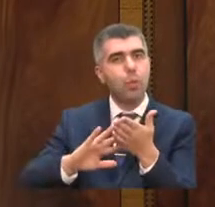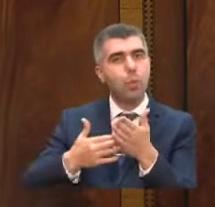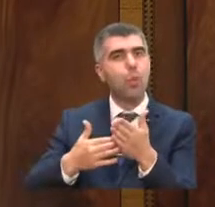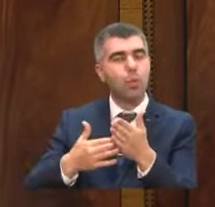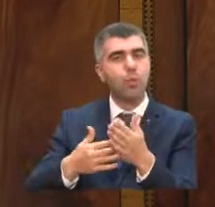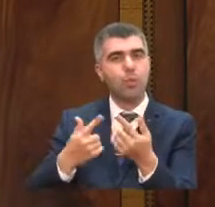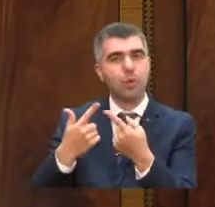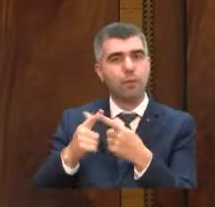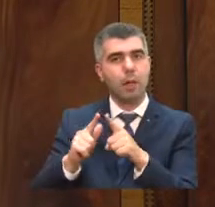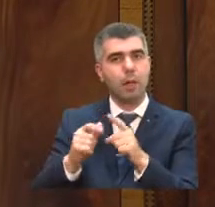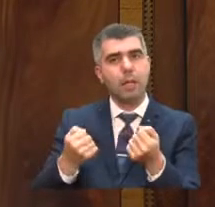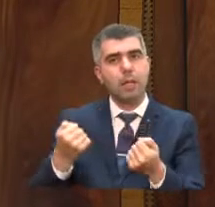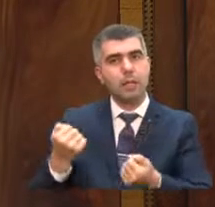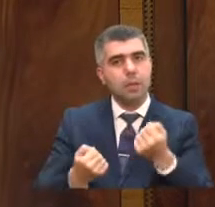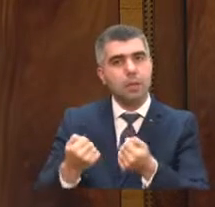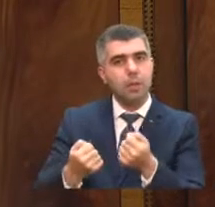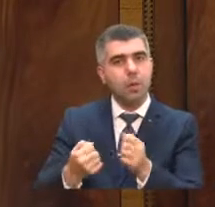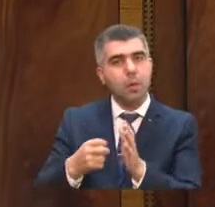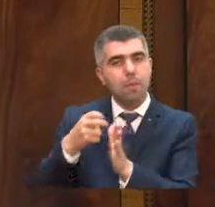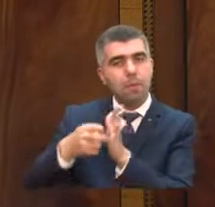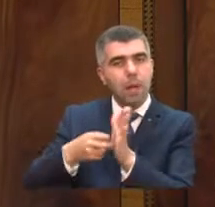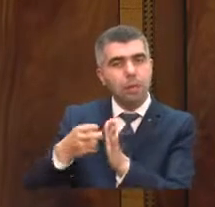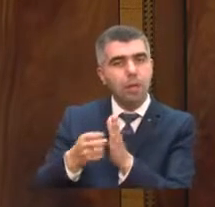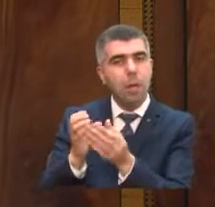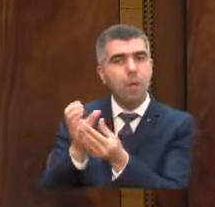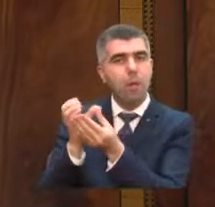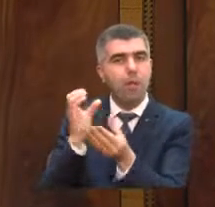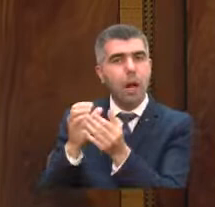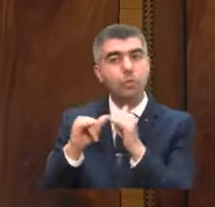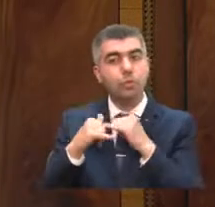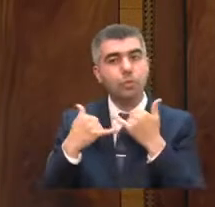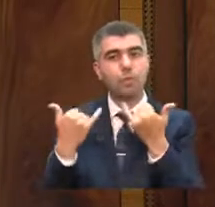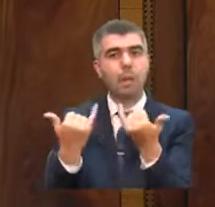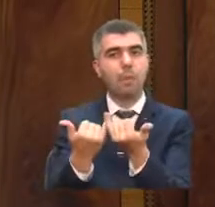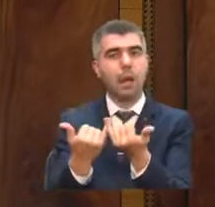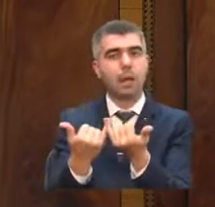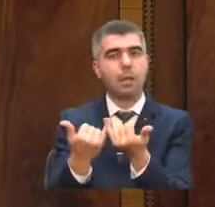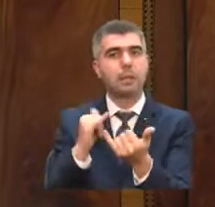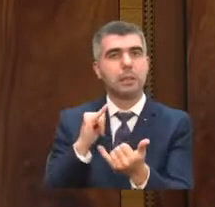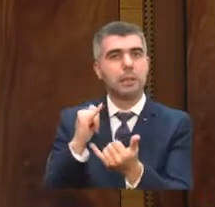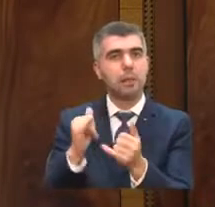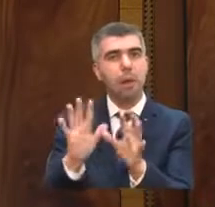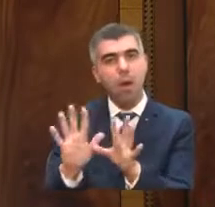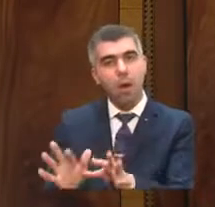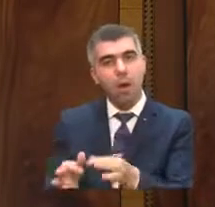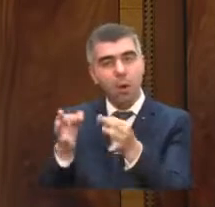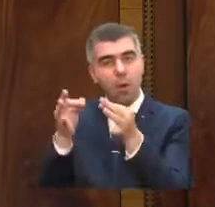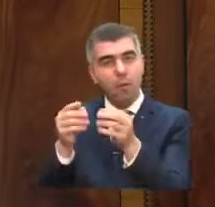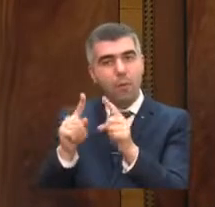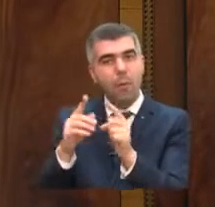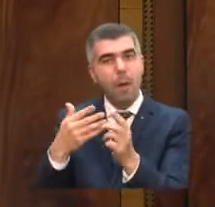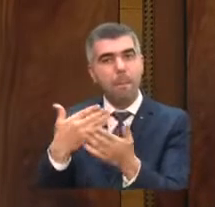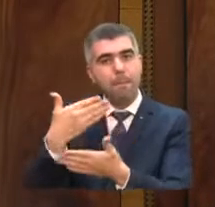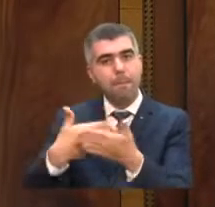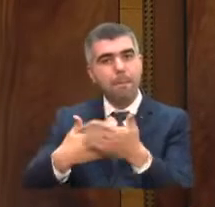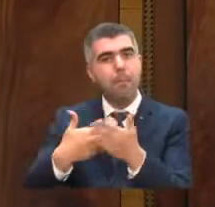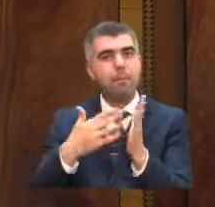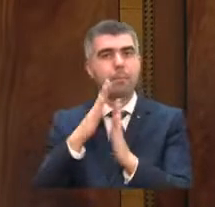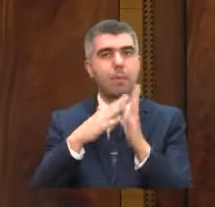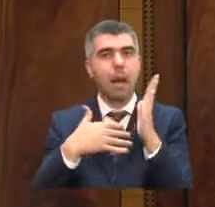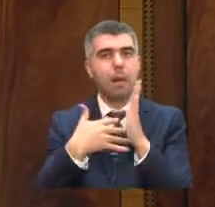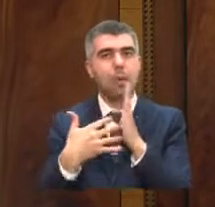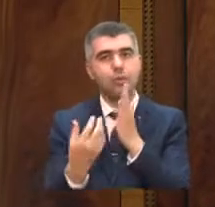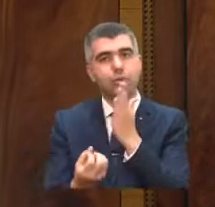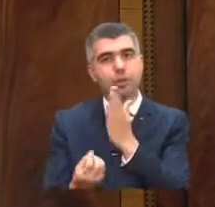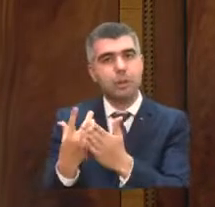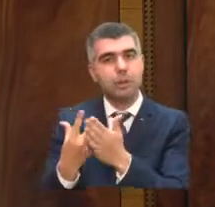الطرقي البضائع ونقل المسافرين، اللي درنا معهم اجتماعات موسعه، واللي اقترحنا فيهم هذه العقود البرنامج، ولا زلنا ننتظر